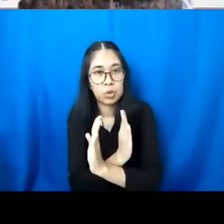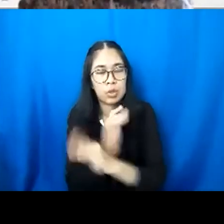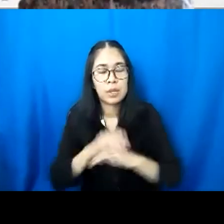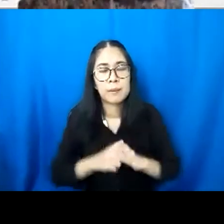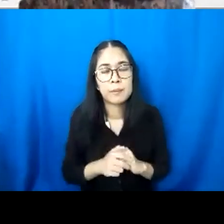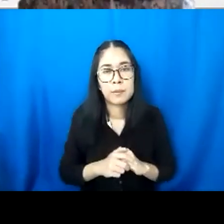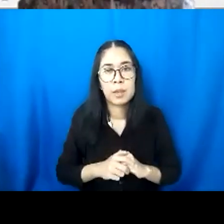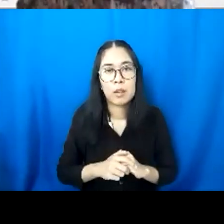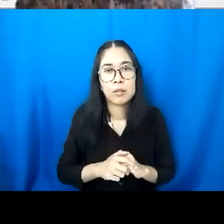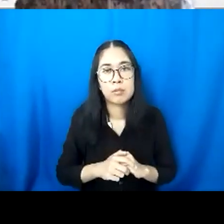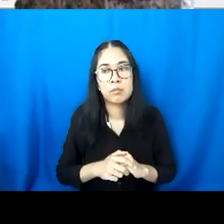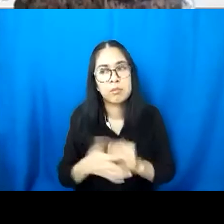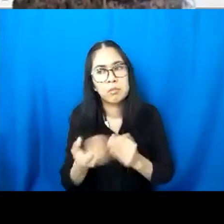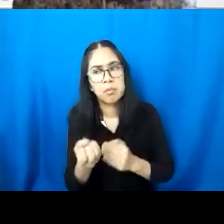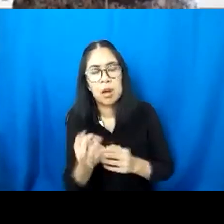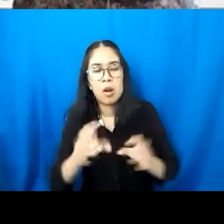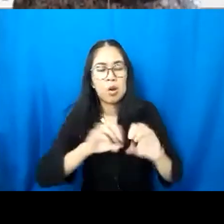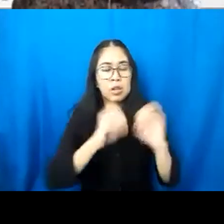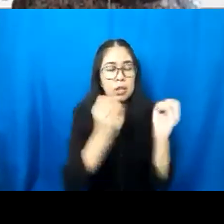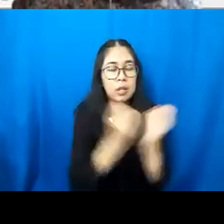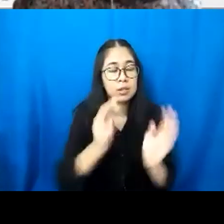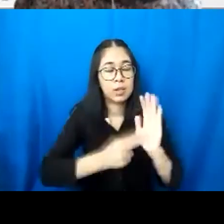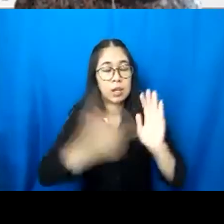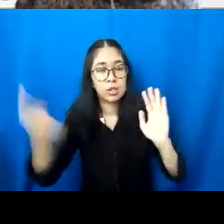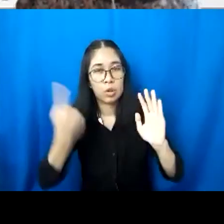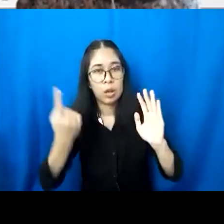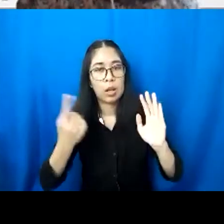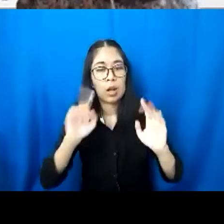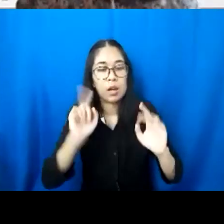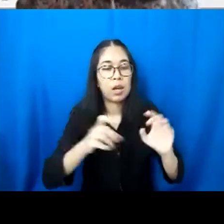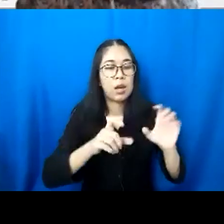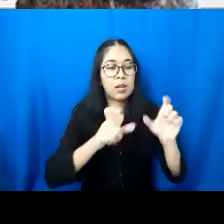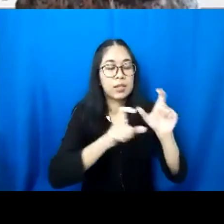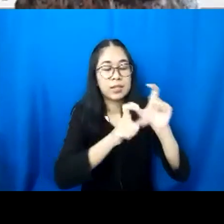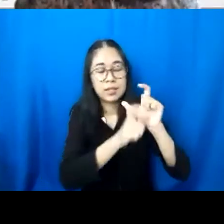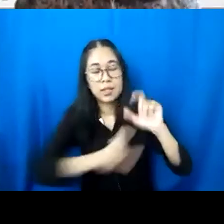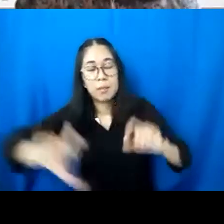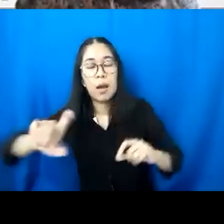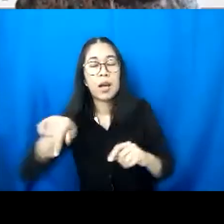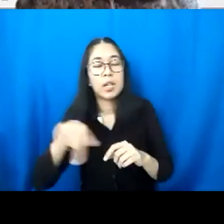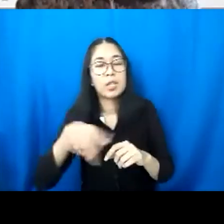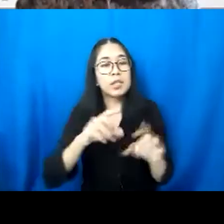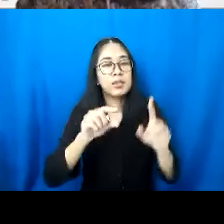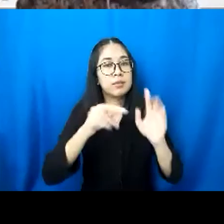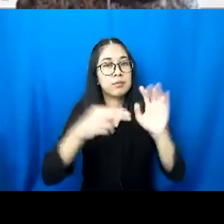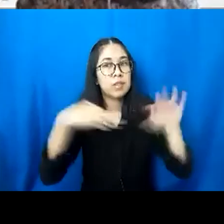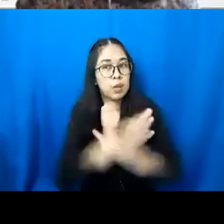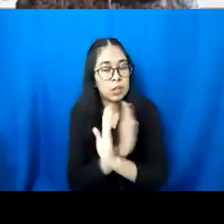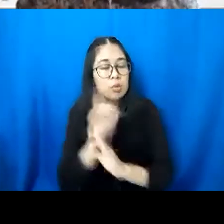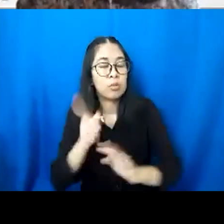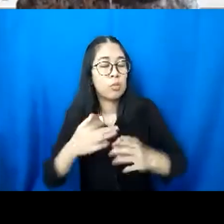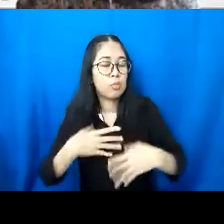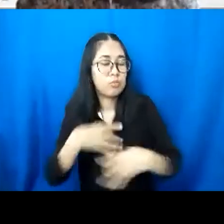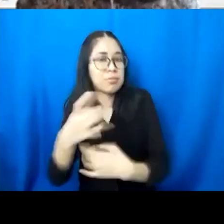beberapa organisasi nasional yang mempunyai cabang di Jawa Timur sangat antusias untuk itu. Dan kelompok bisnis